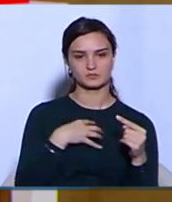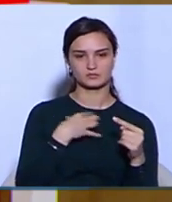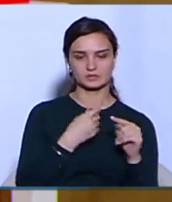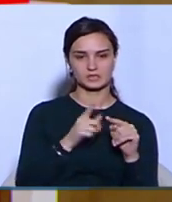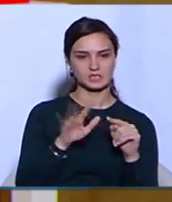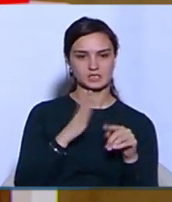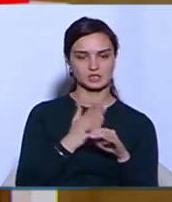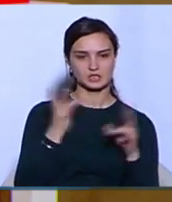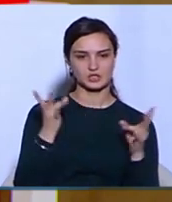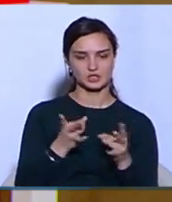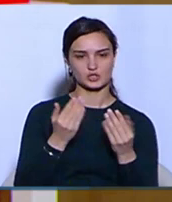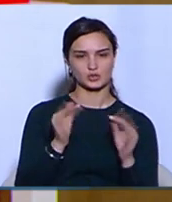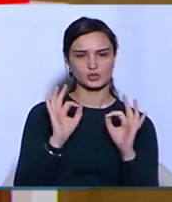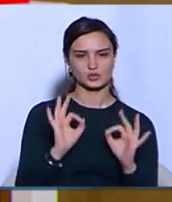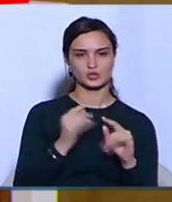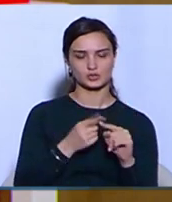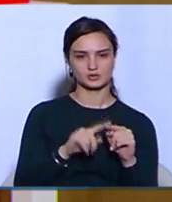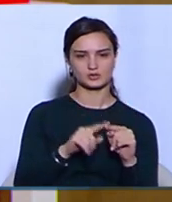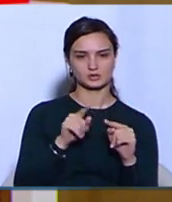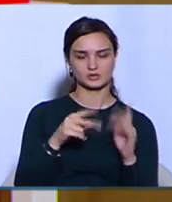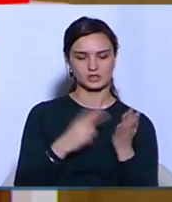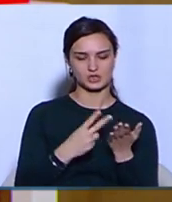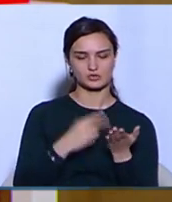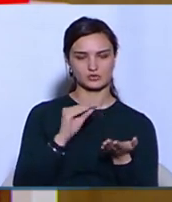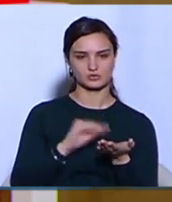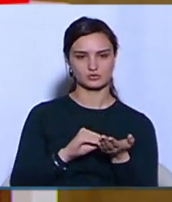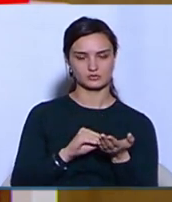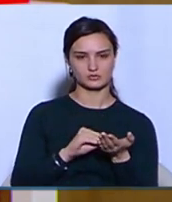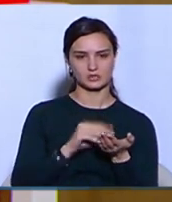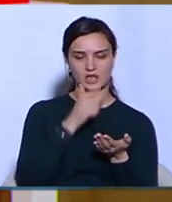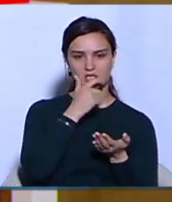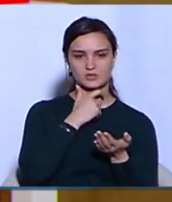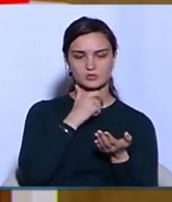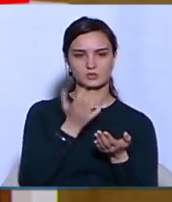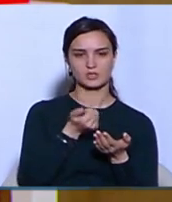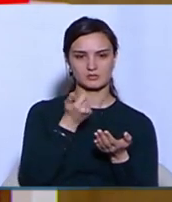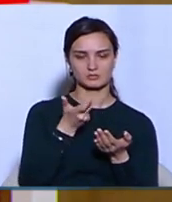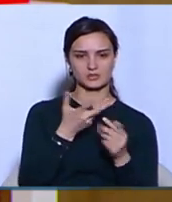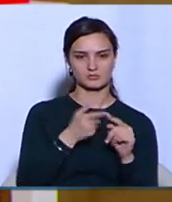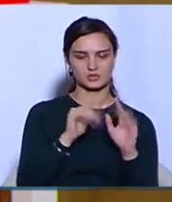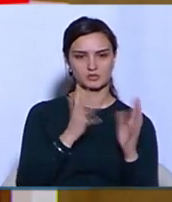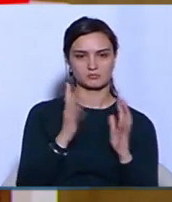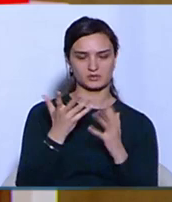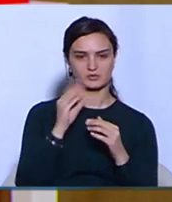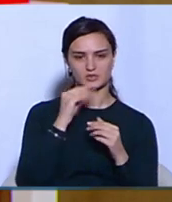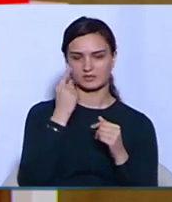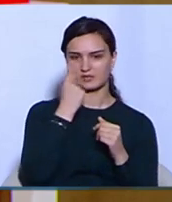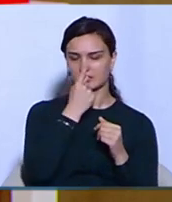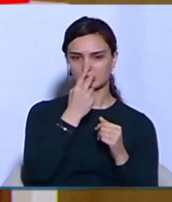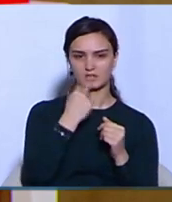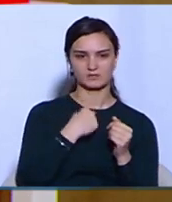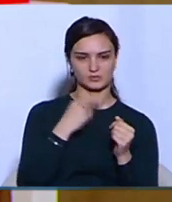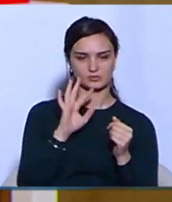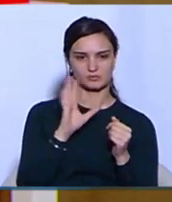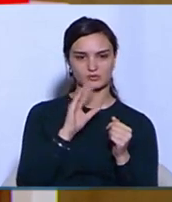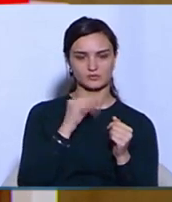არის საჭირო რომ სწორედ წიგნში როგორც არის აღწერილი კლასიკური რამდენიმე შემთხვევა როდესაც თვალებში არ გვიყურებს